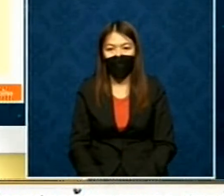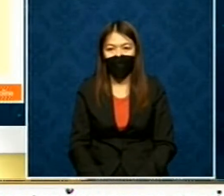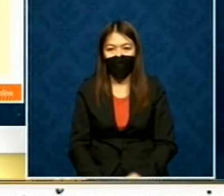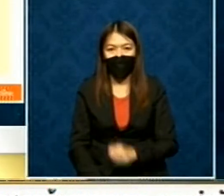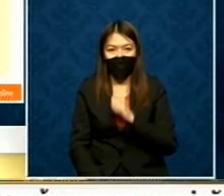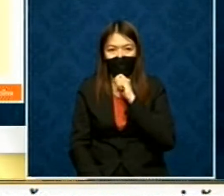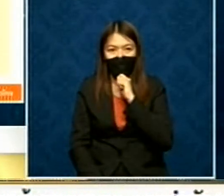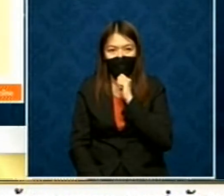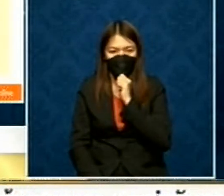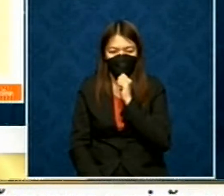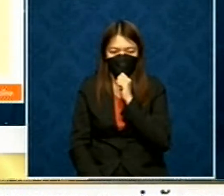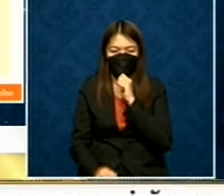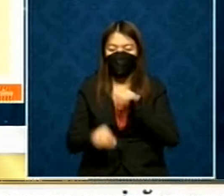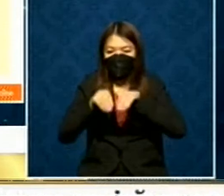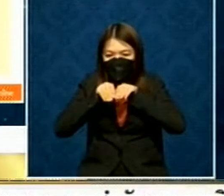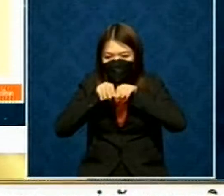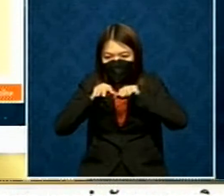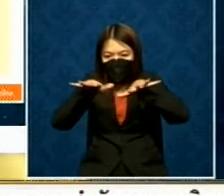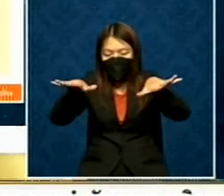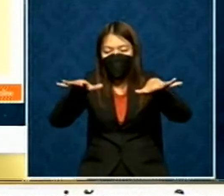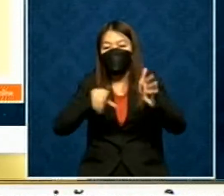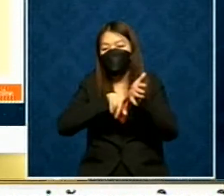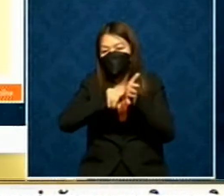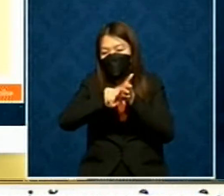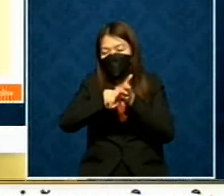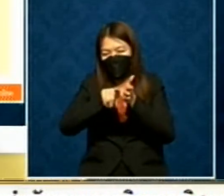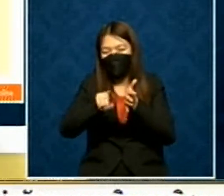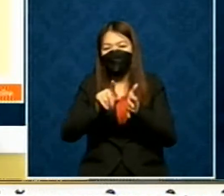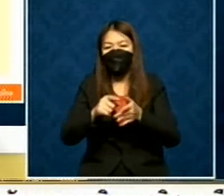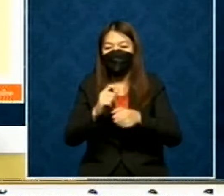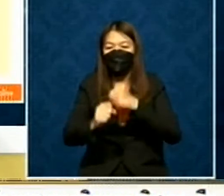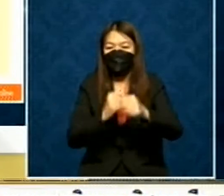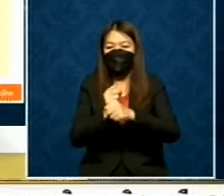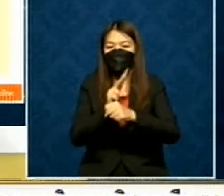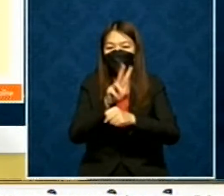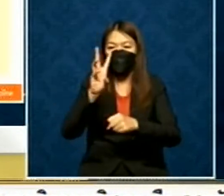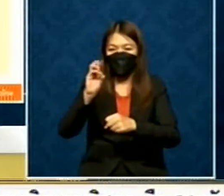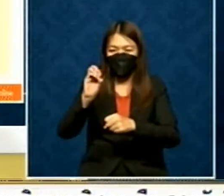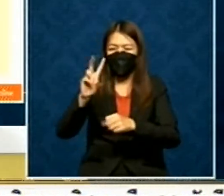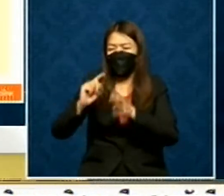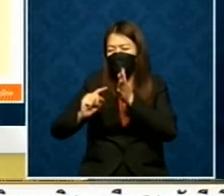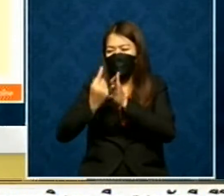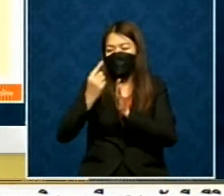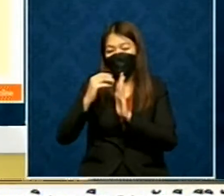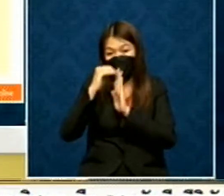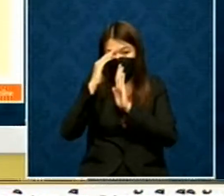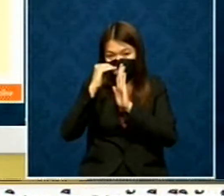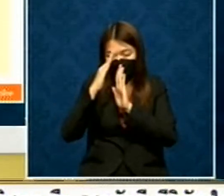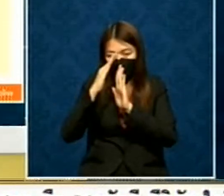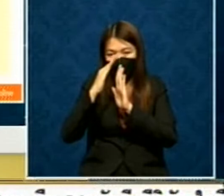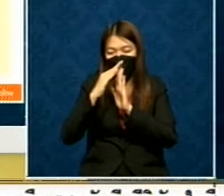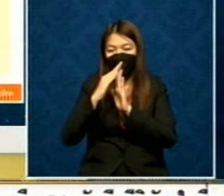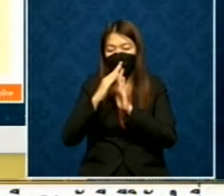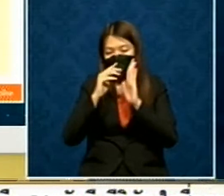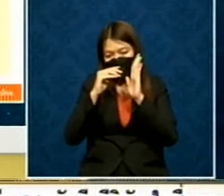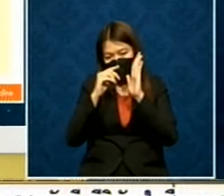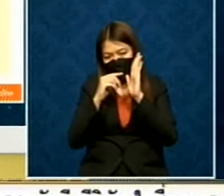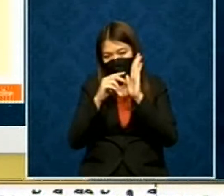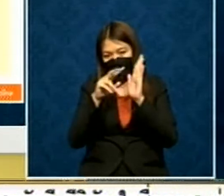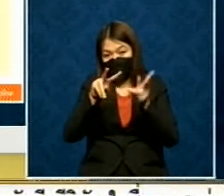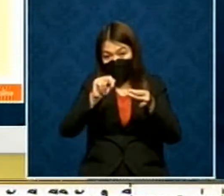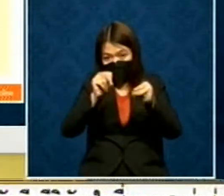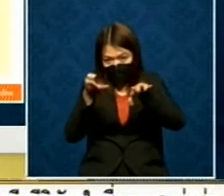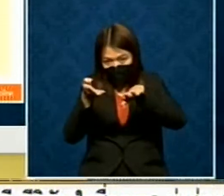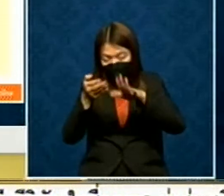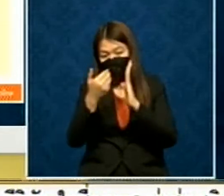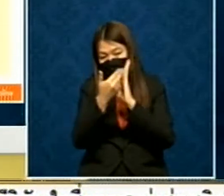ถ้าการระบาตในป 62 ซึ่งอย่างน้อยมีในภาคเหนือแน่นอน และมีที่จัหวดนครพนมแน่น